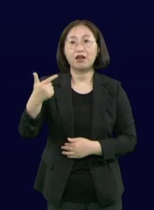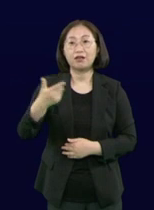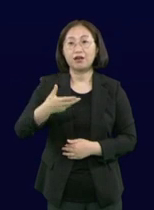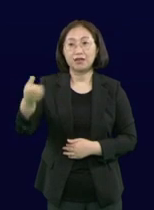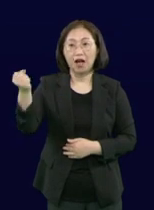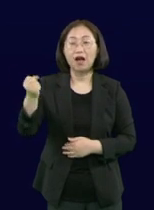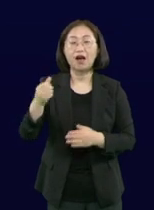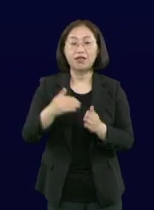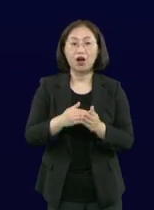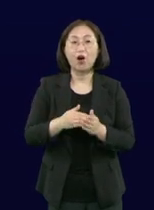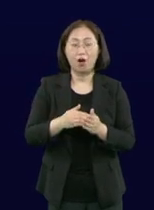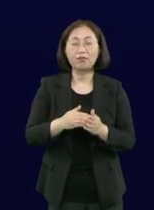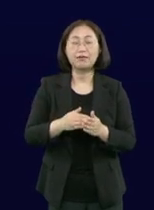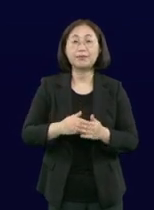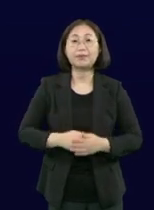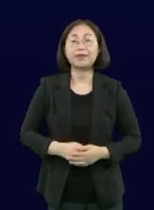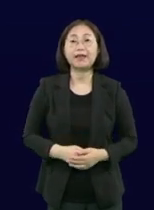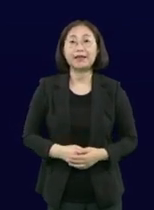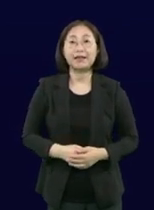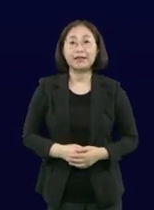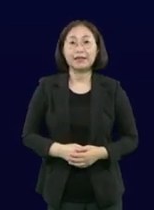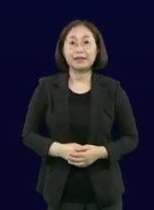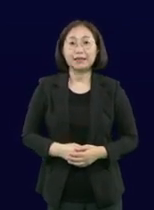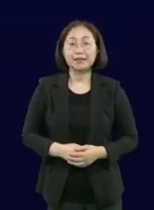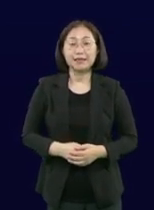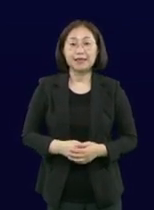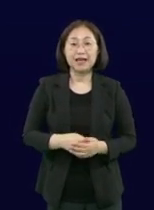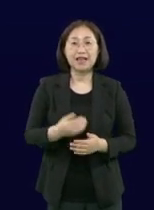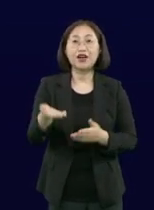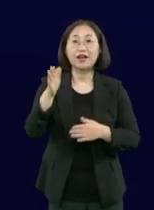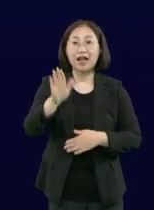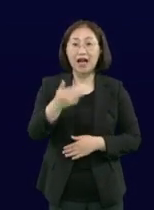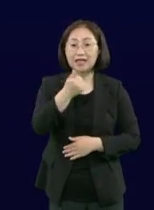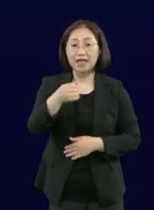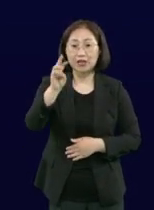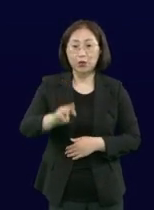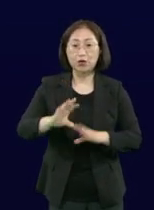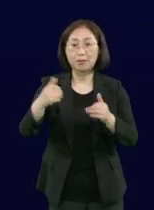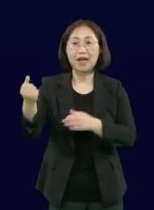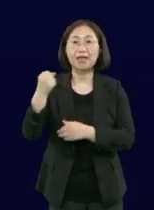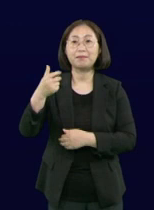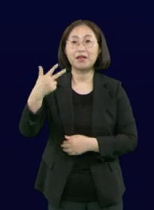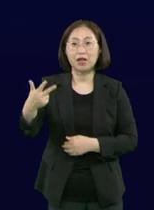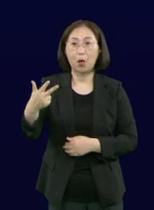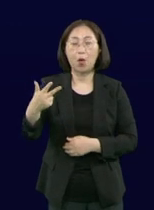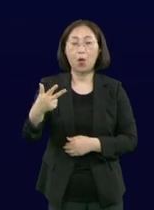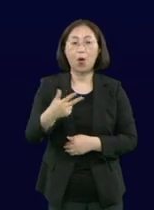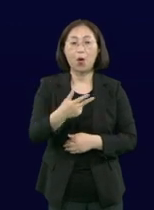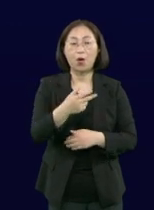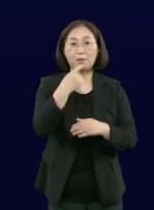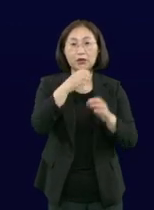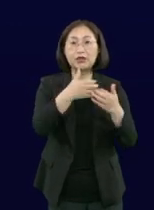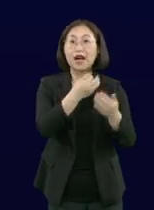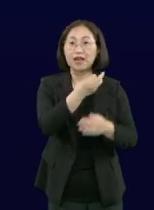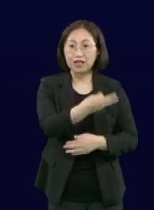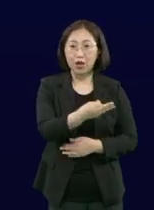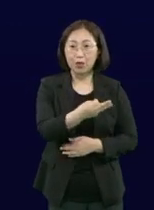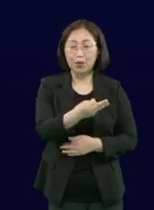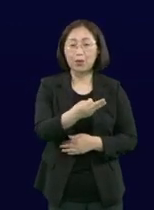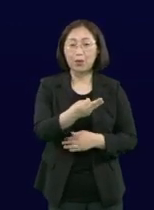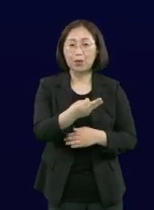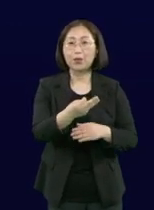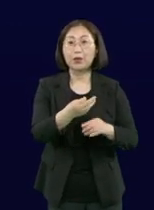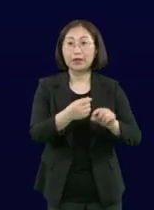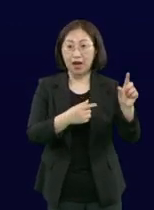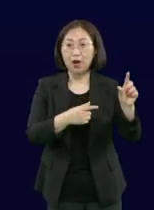차지해 여대 야소로 재편했습니다. 다만 세종은 국민의힘 7석, 민주당 13석으로 야당이